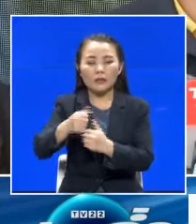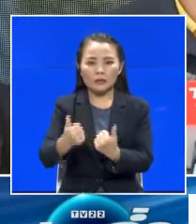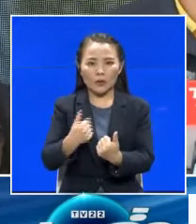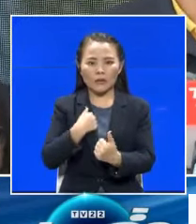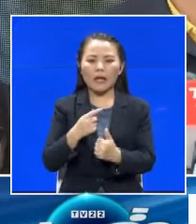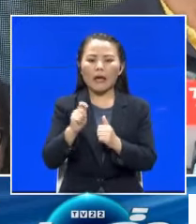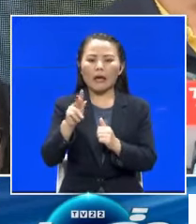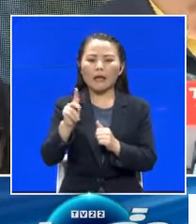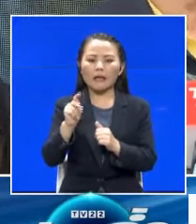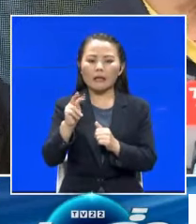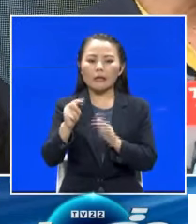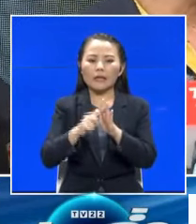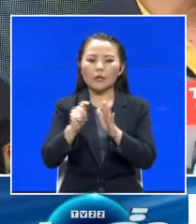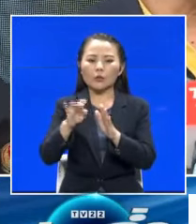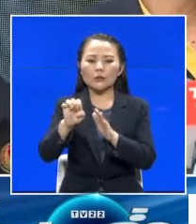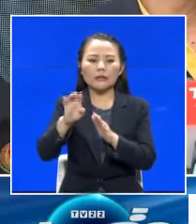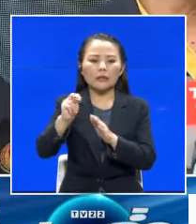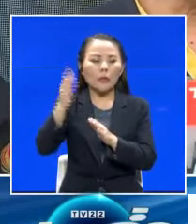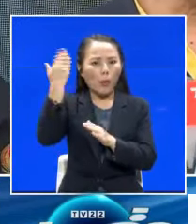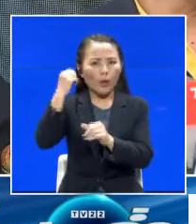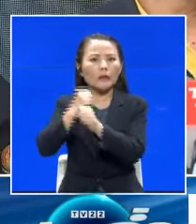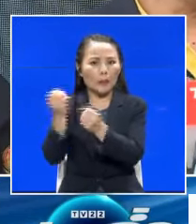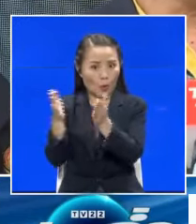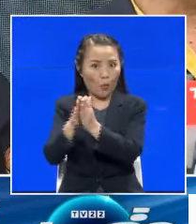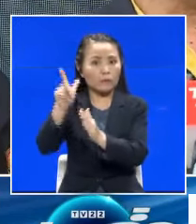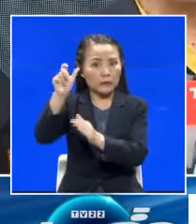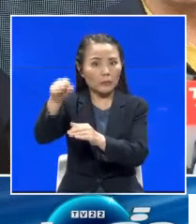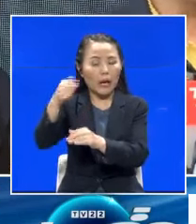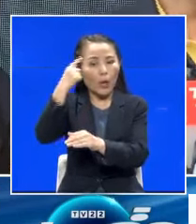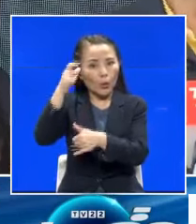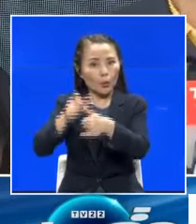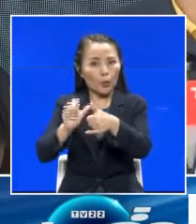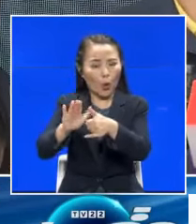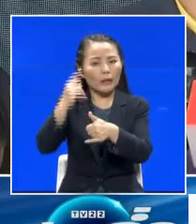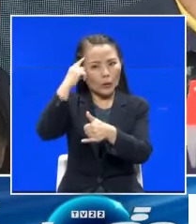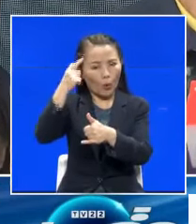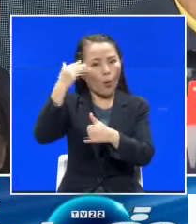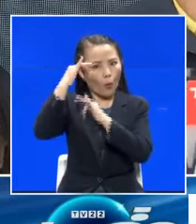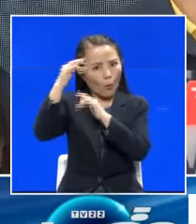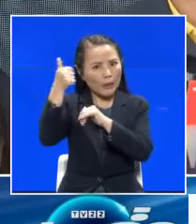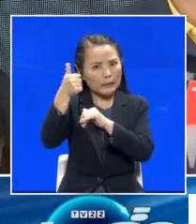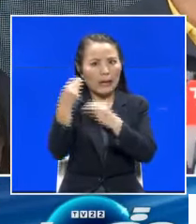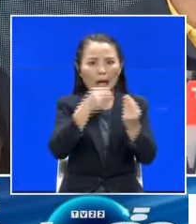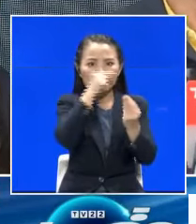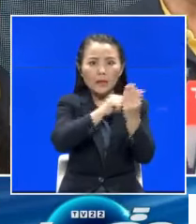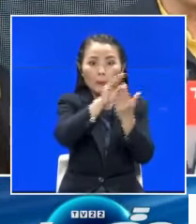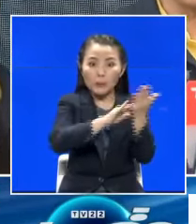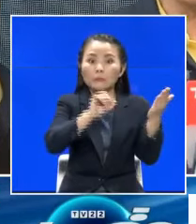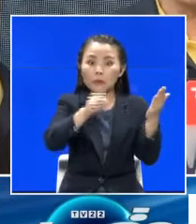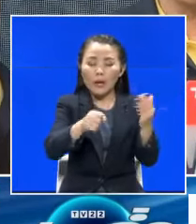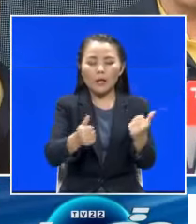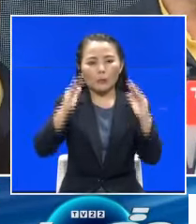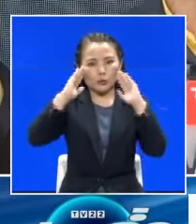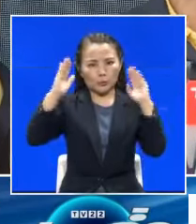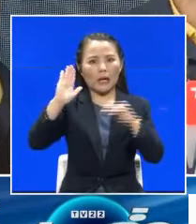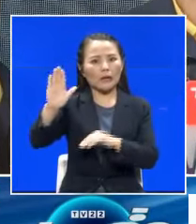านอนุทินเองก็เคยทำงานร่วมกันมาก่อนนะครับกับท่านเองก็รู้อยู่แล้วว่าท่านมีความปรารถนาดีกับบ้านเมืองนะครับแล้วก็ประสบการณ์ที่ท่